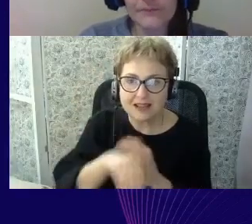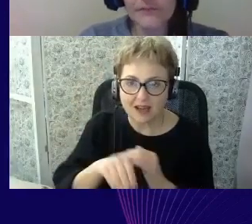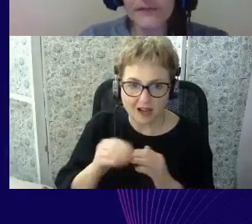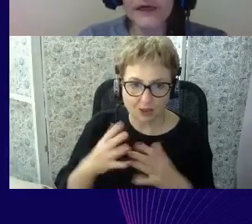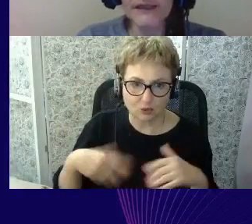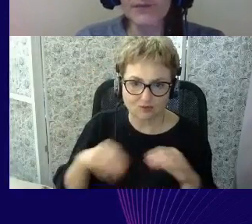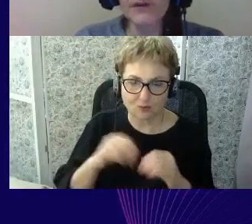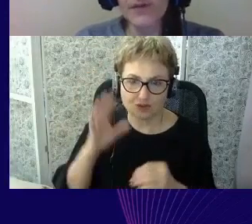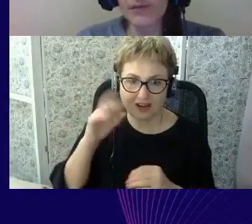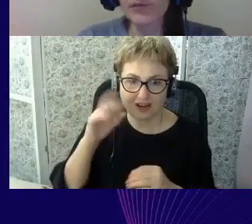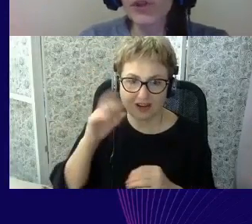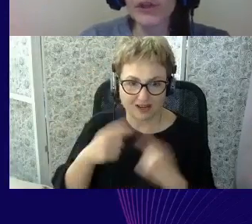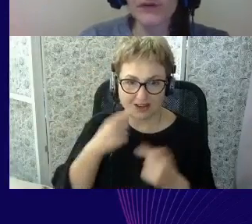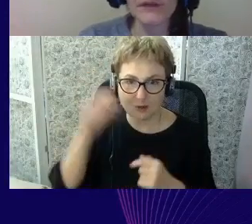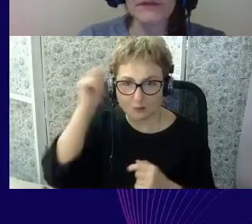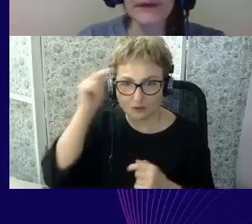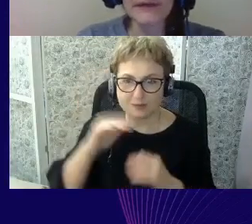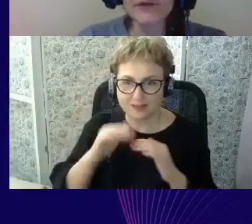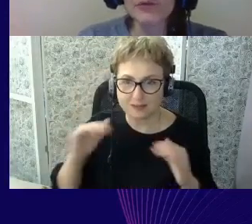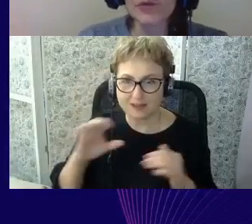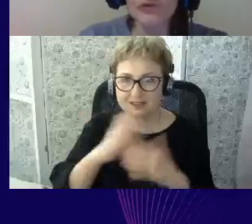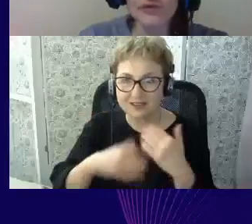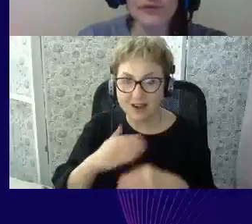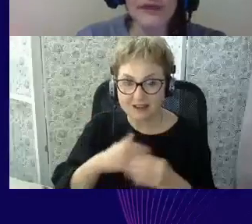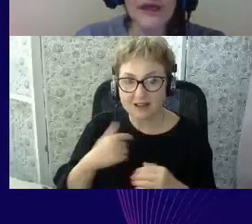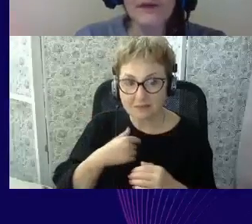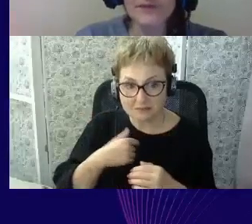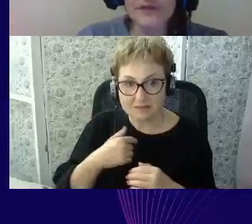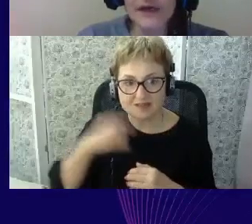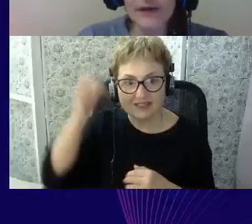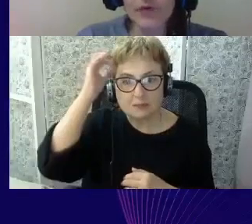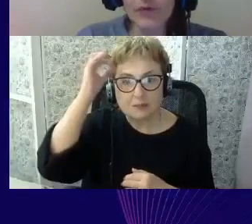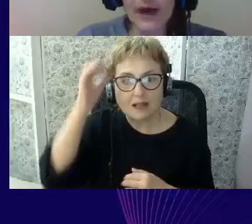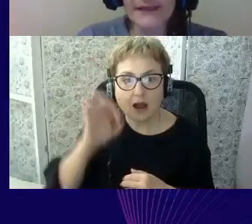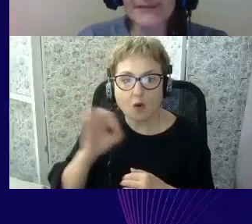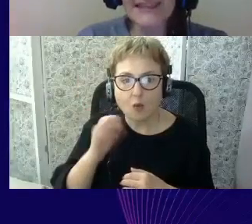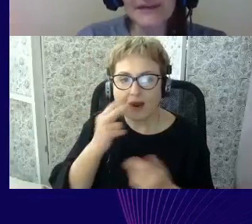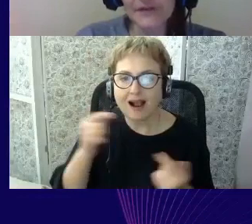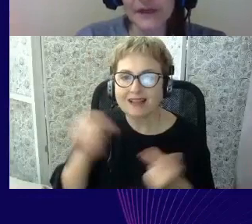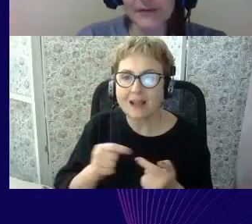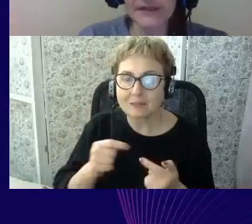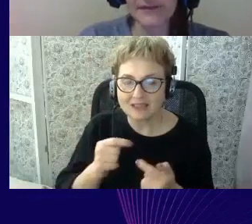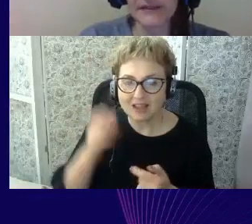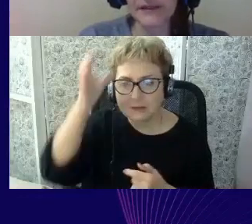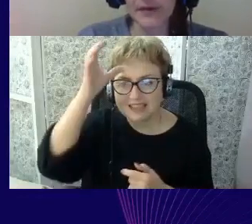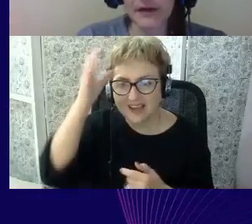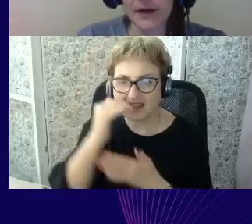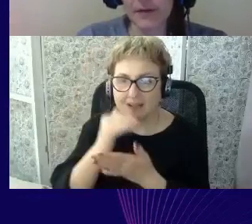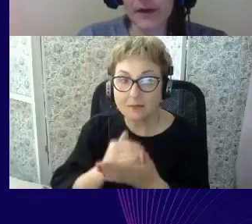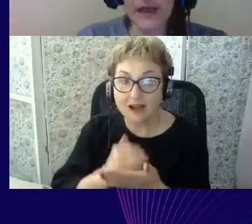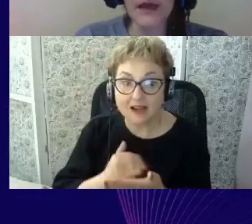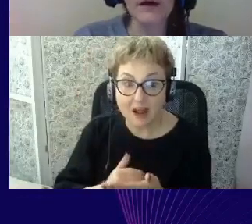общество. Когда мы говорим об обучении ребят с инвалидностью, безусловно, мы вспоминаем об адаптированных